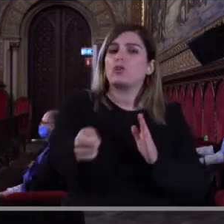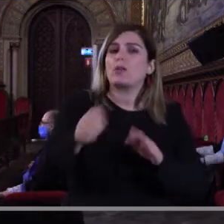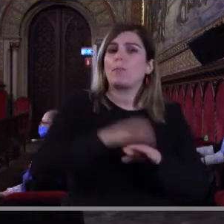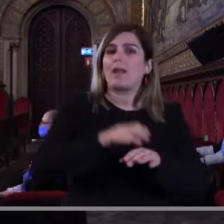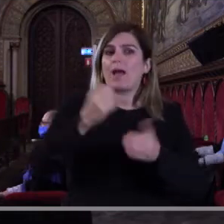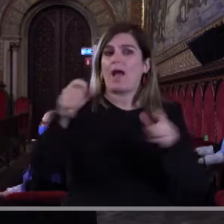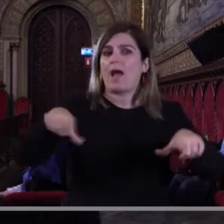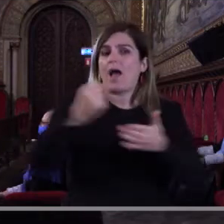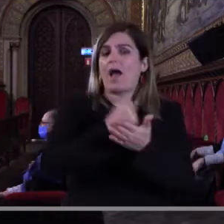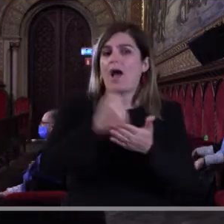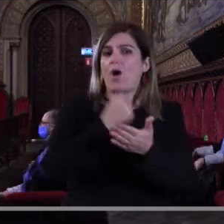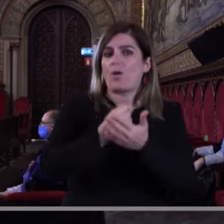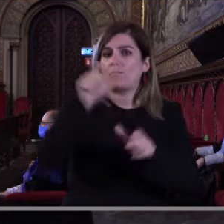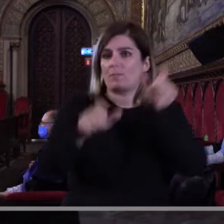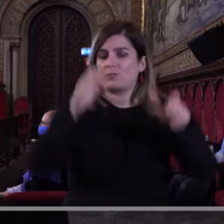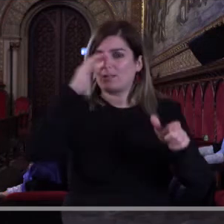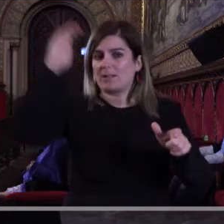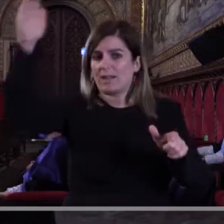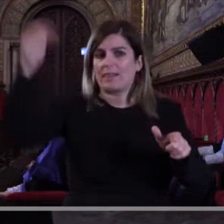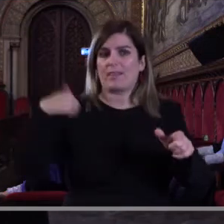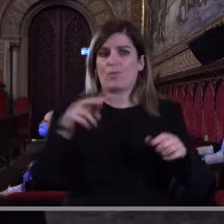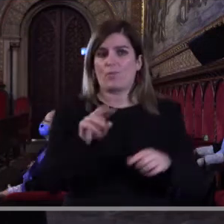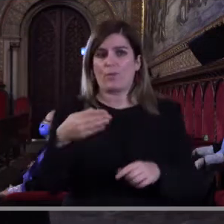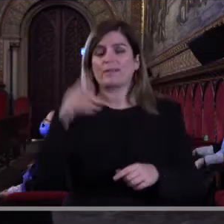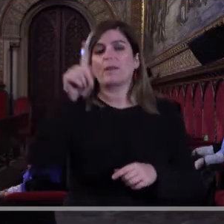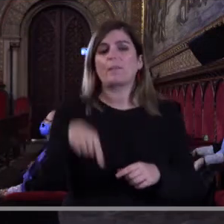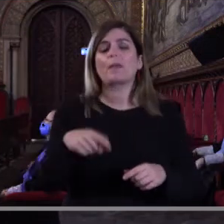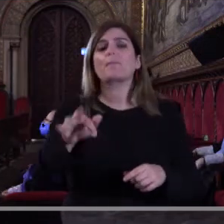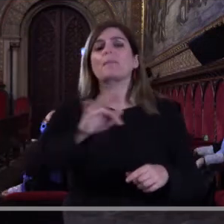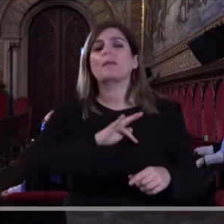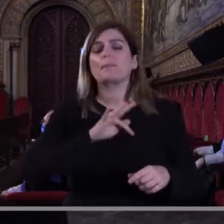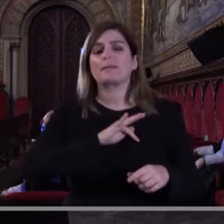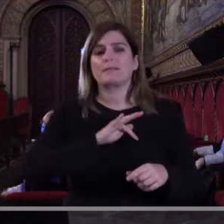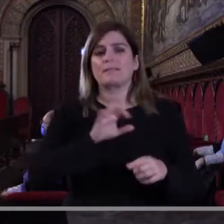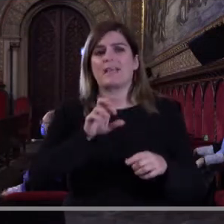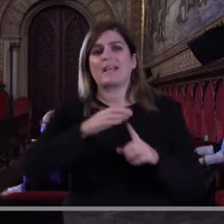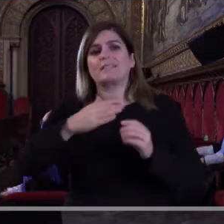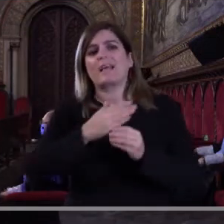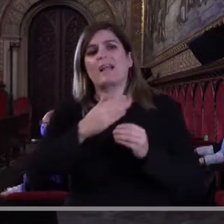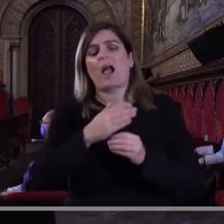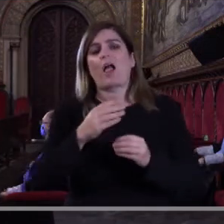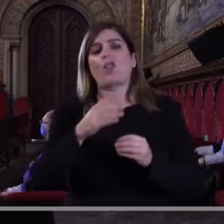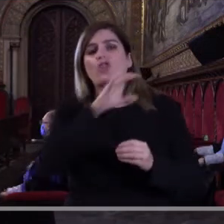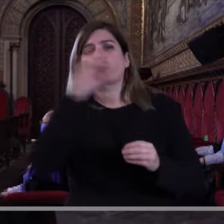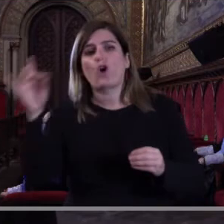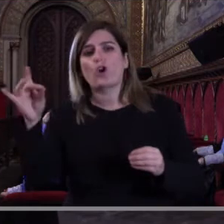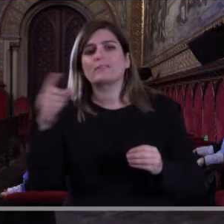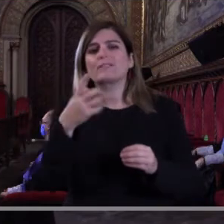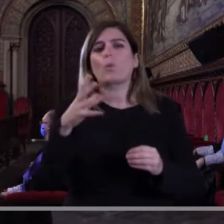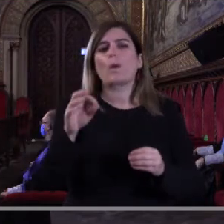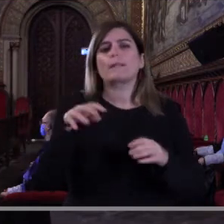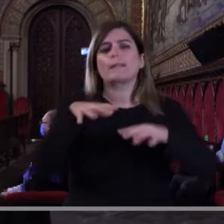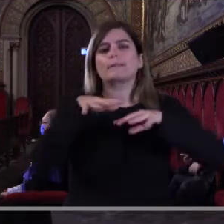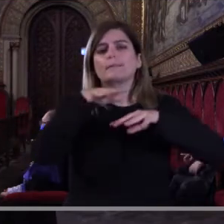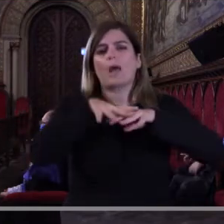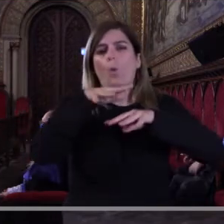gran de la Universitat de Barcelona. El Premi Crítica Serra d'Or al llibre 150 anys de taules periòdiques a la